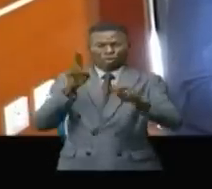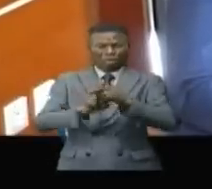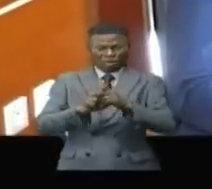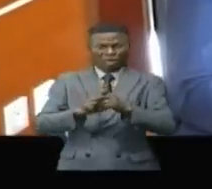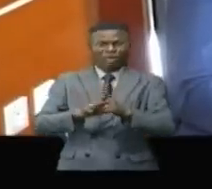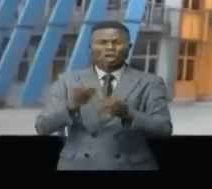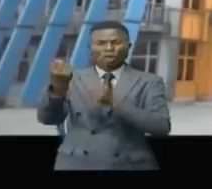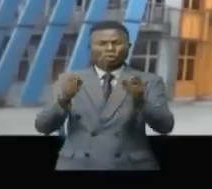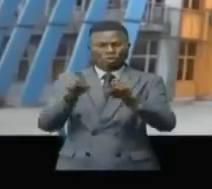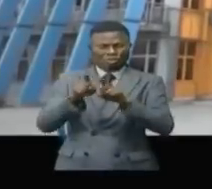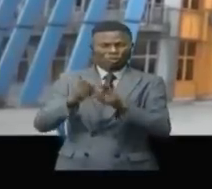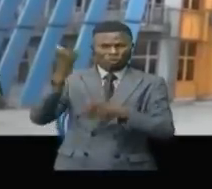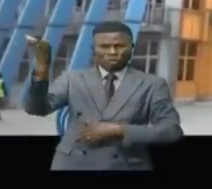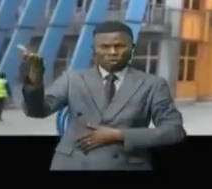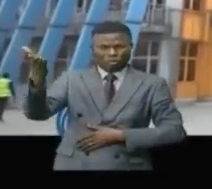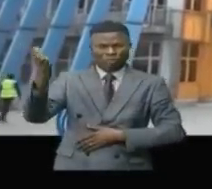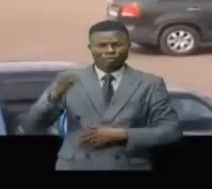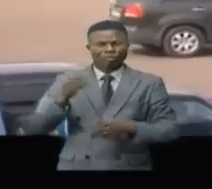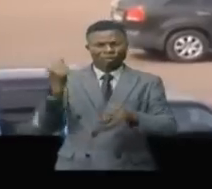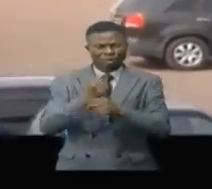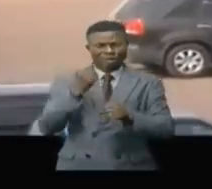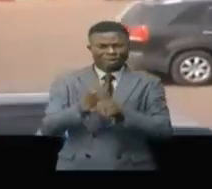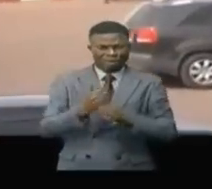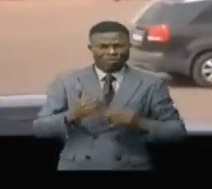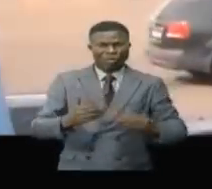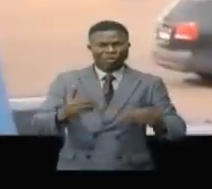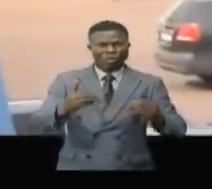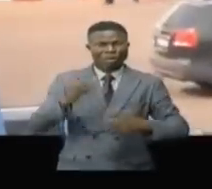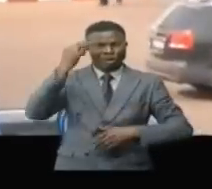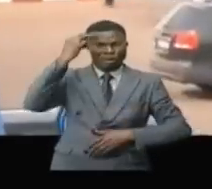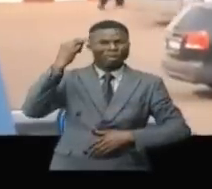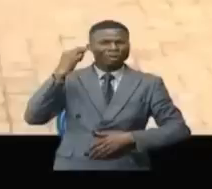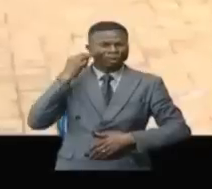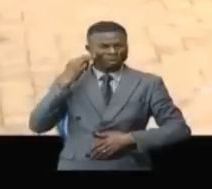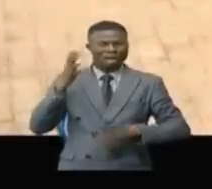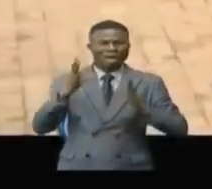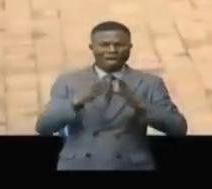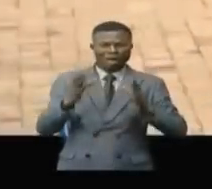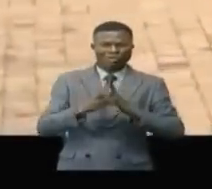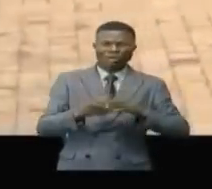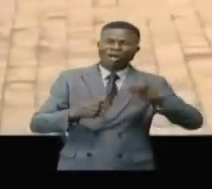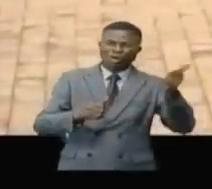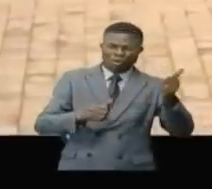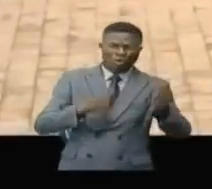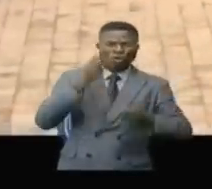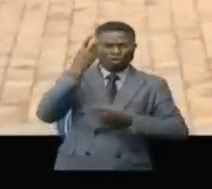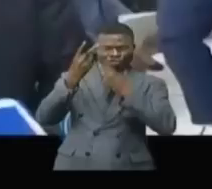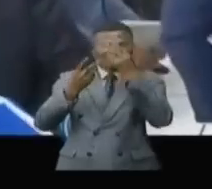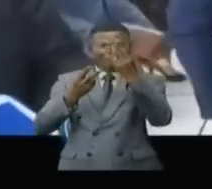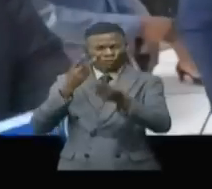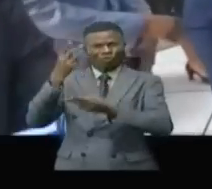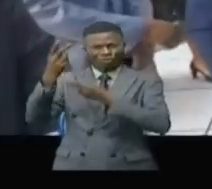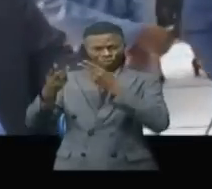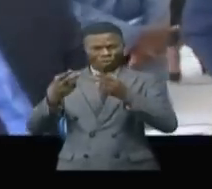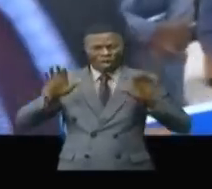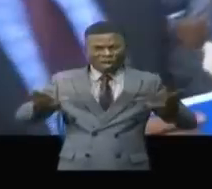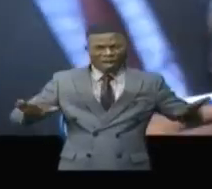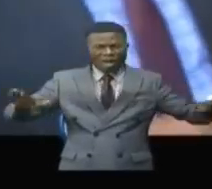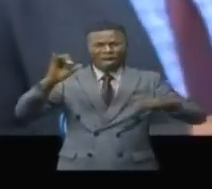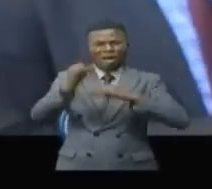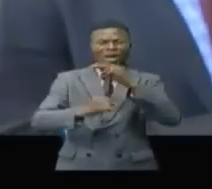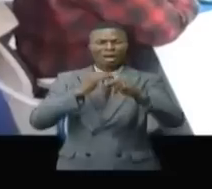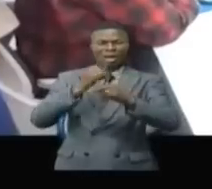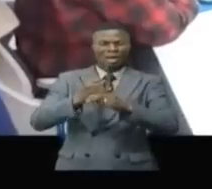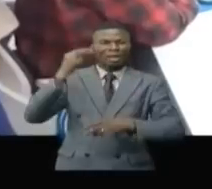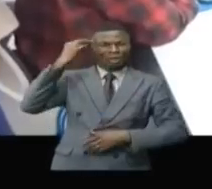Volvo. Après ces séances de travail, le ministre et ses hôtes ont effectué une série de visites à l'aéroport international